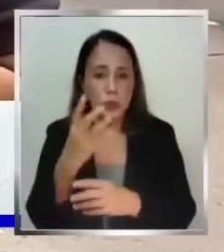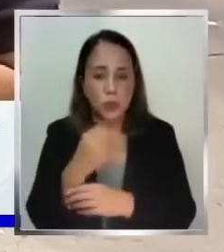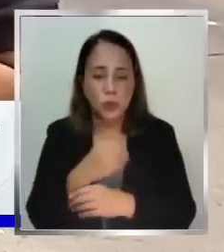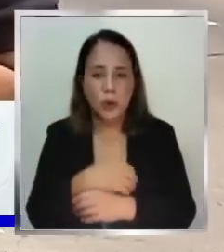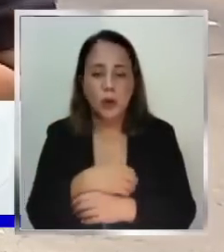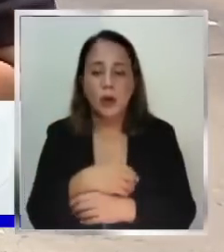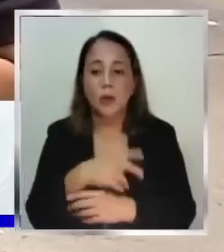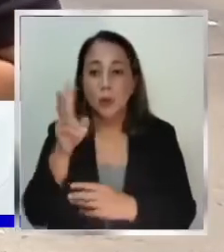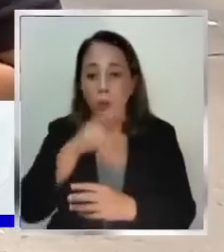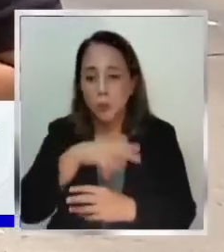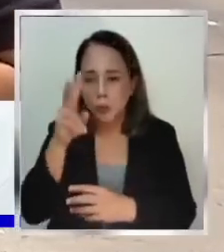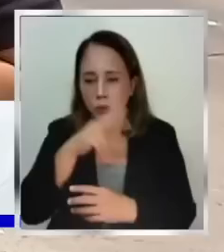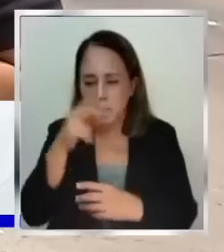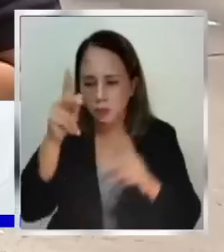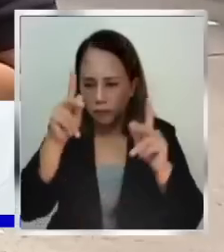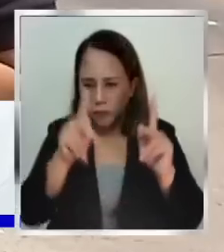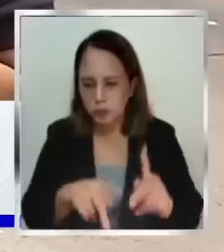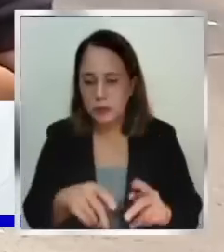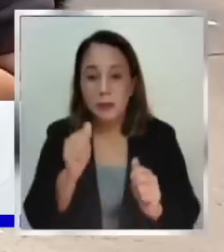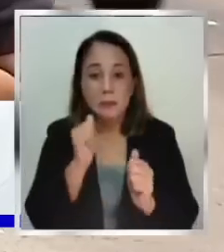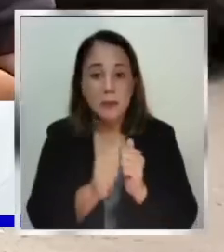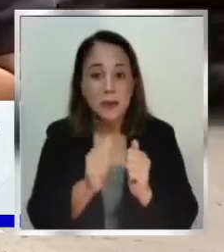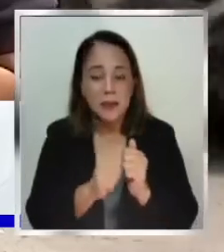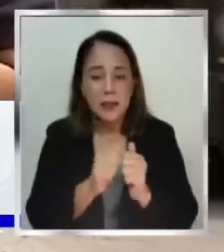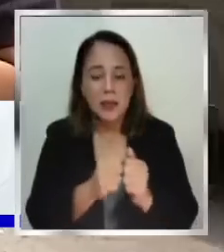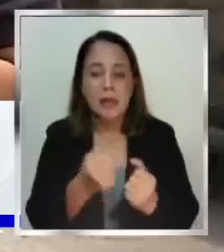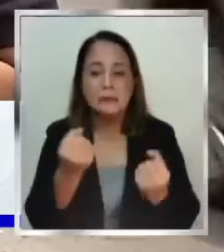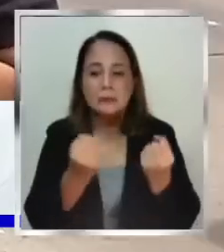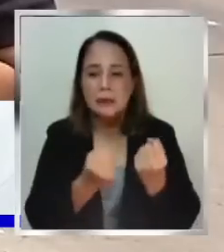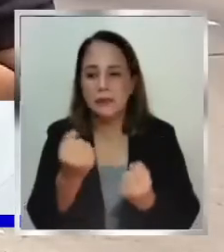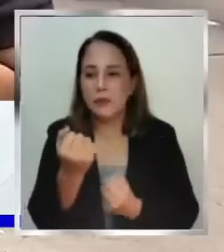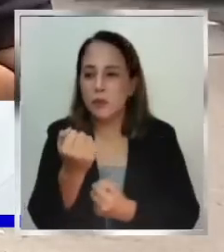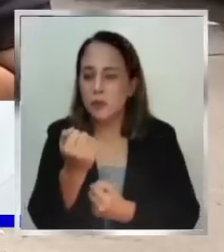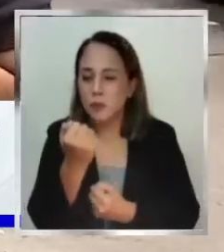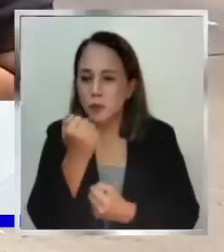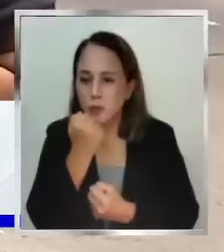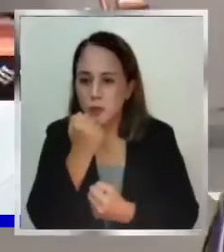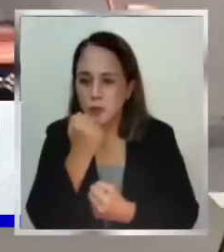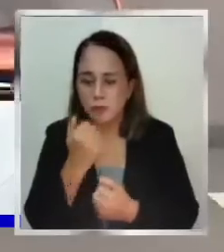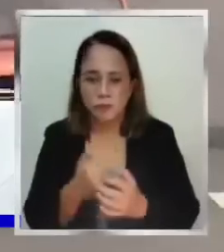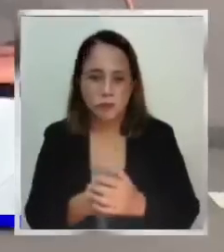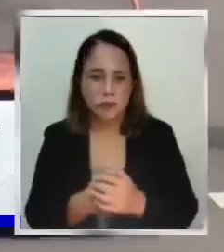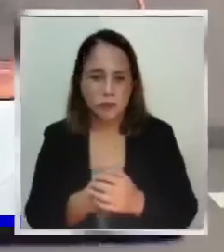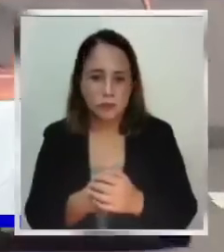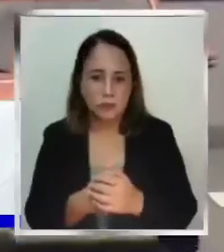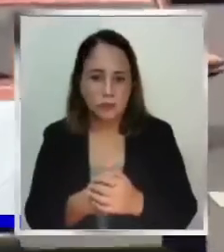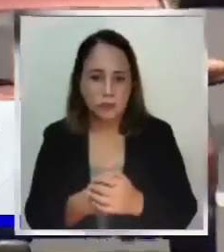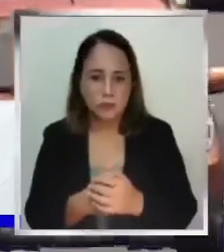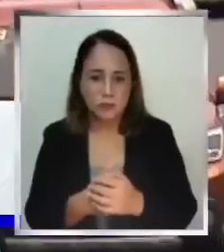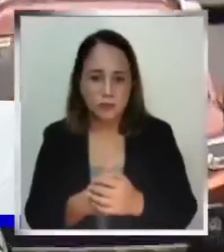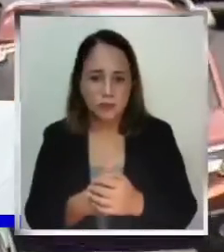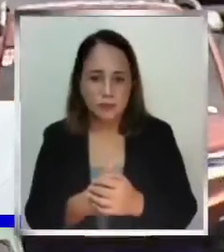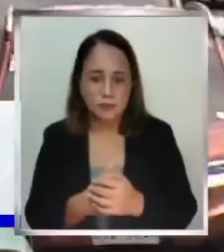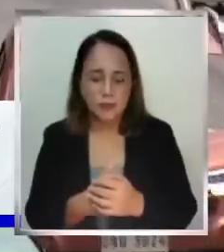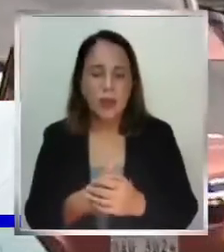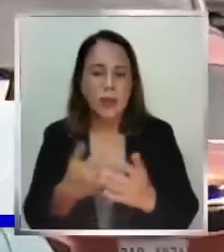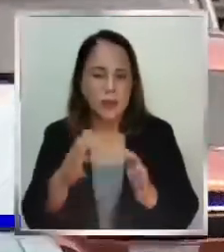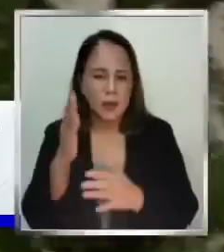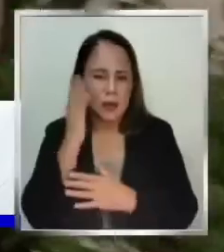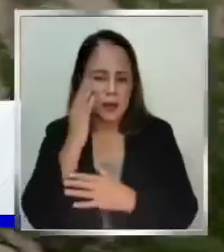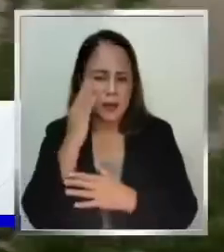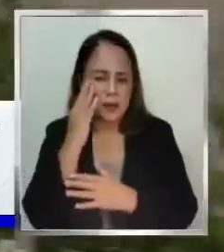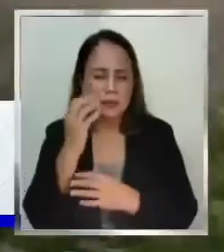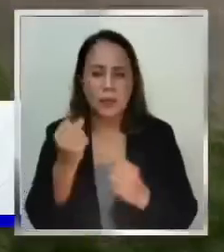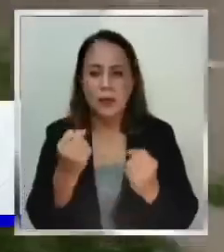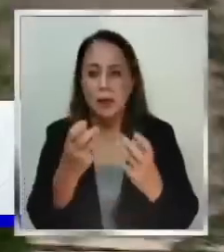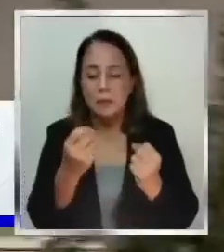dahilan. Ang ibig sabihin, ang driver ng ambulansya daw ang may kasalanan. Alam naman ang karamihan sa mga motorista na kapag